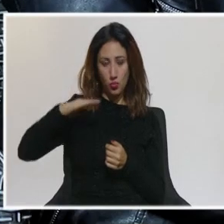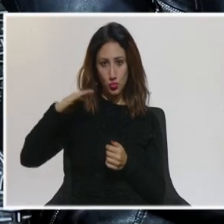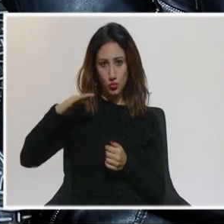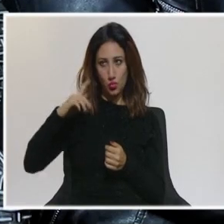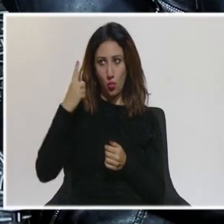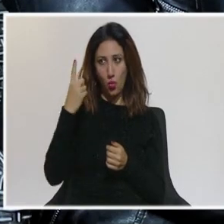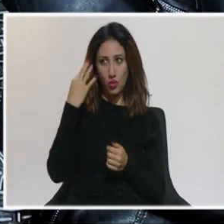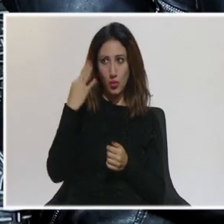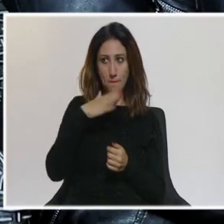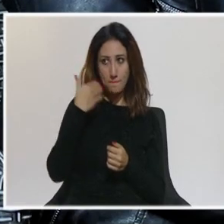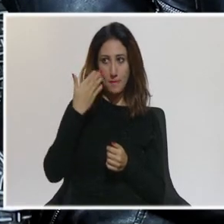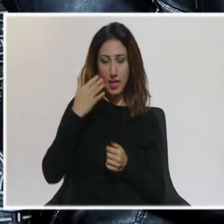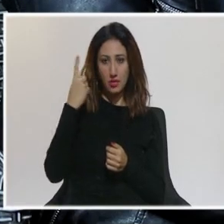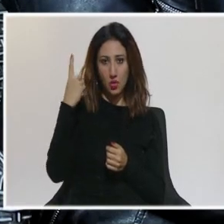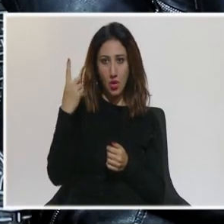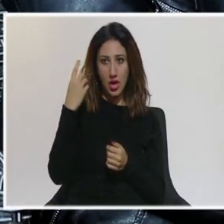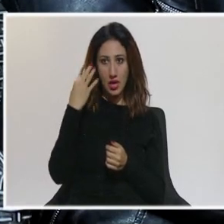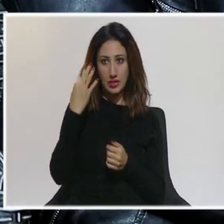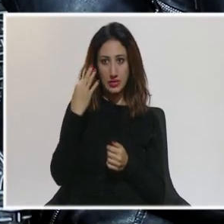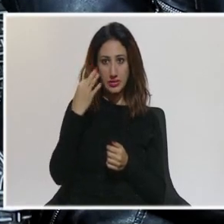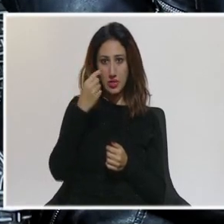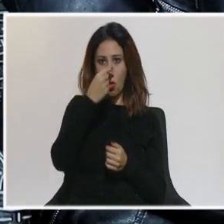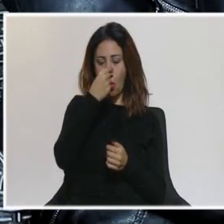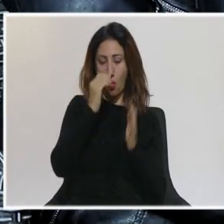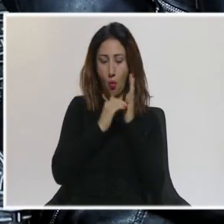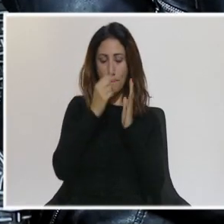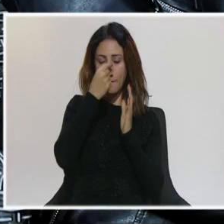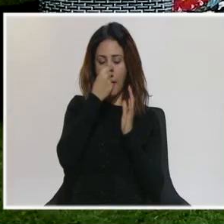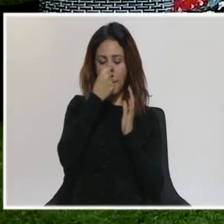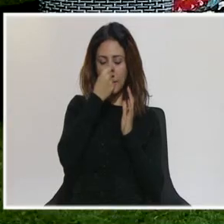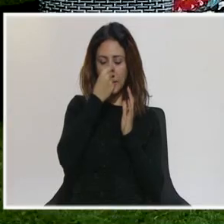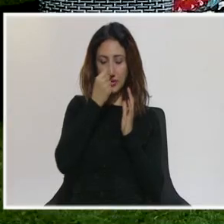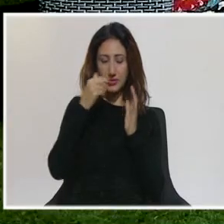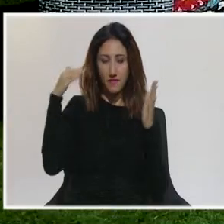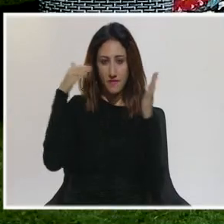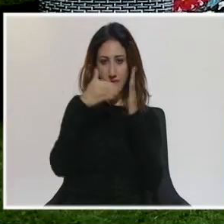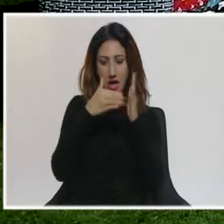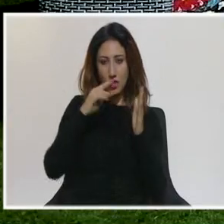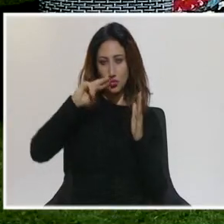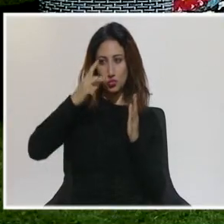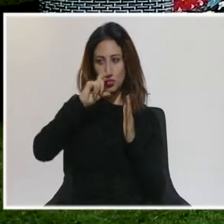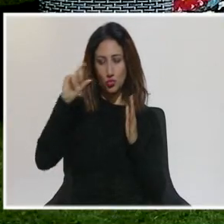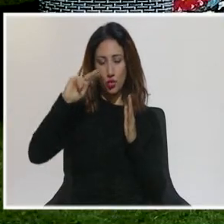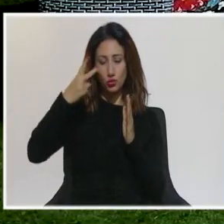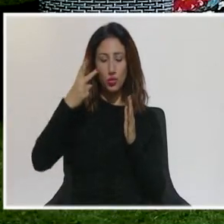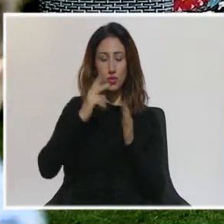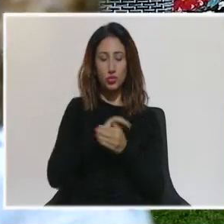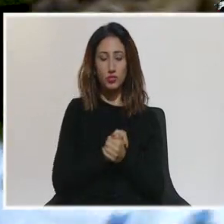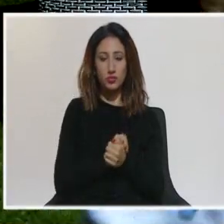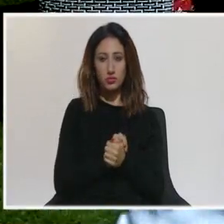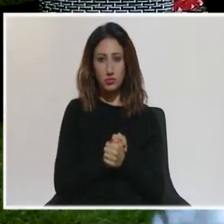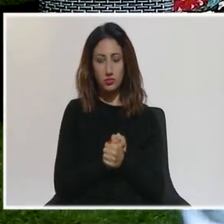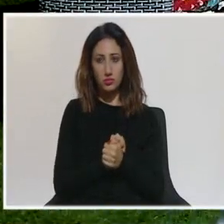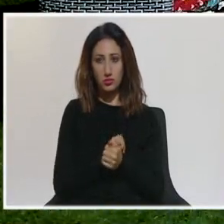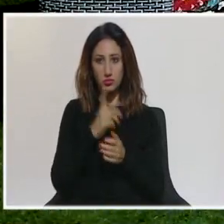31 ديسمبر، كان يوم خميس اخر يوم في السنه، ومات الصبح. انا كنت والله